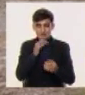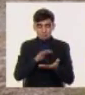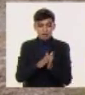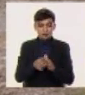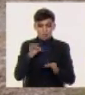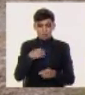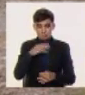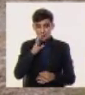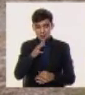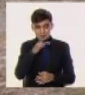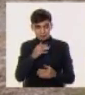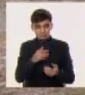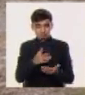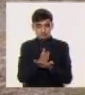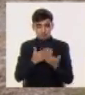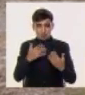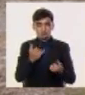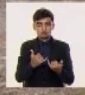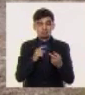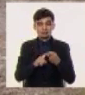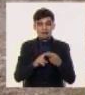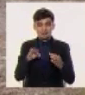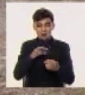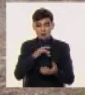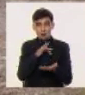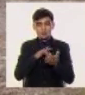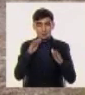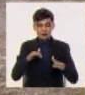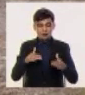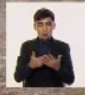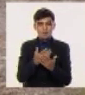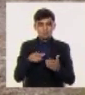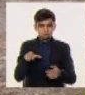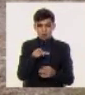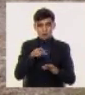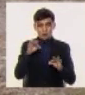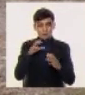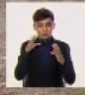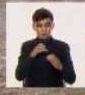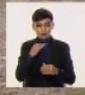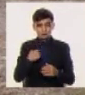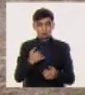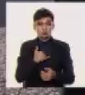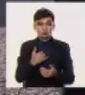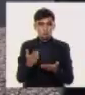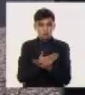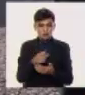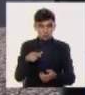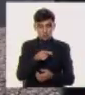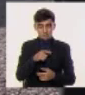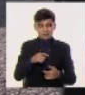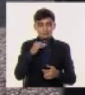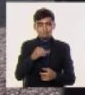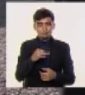я проработал 5. Сейчас, в связи с оптимизацией в городе, обновляются схемы маршрутов. Наш маршрут убрали. По словам